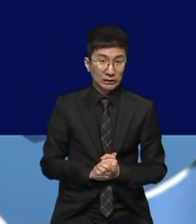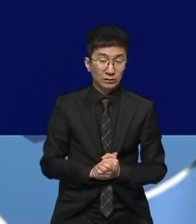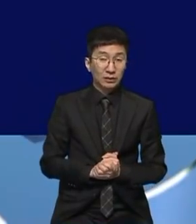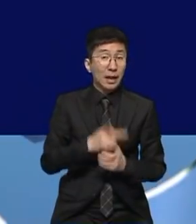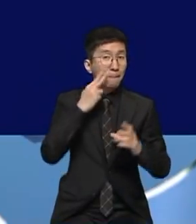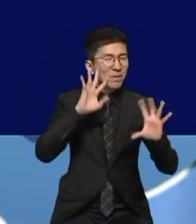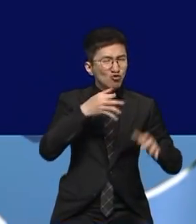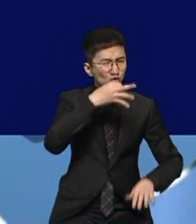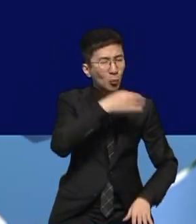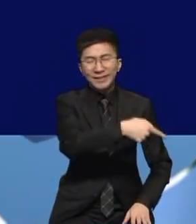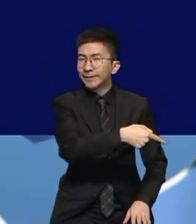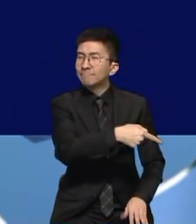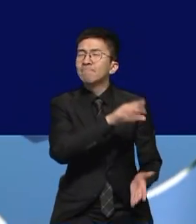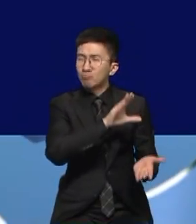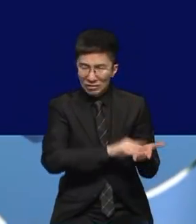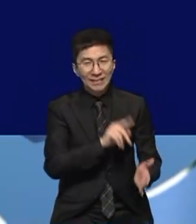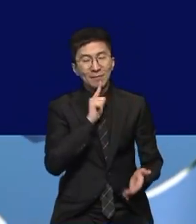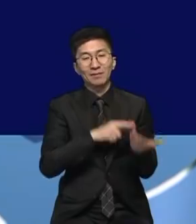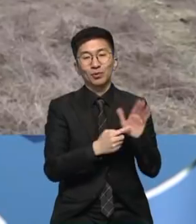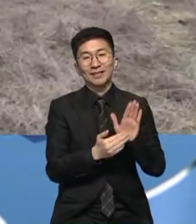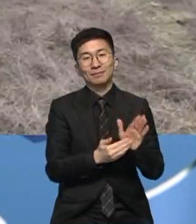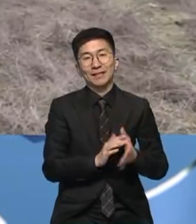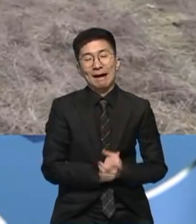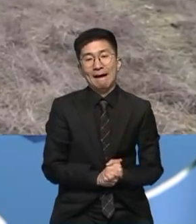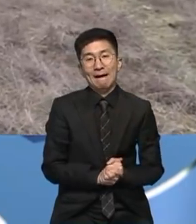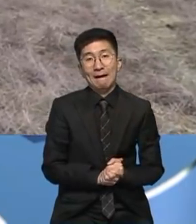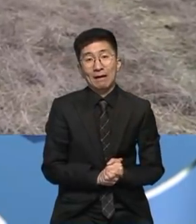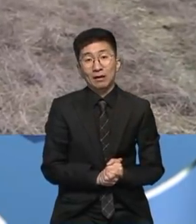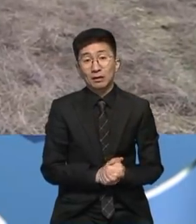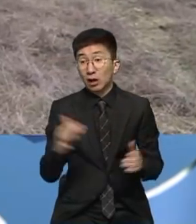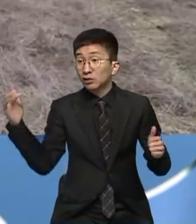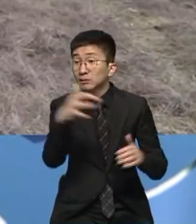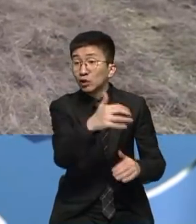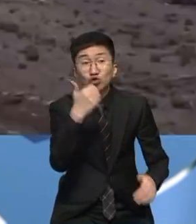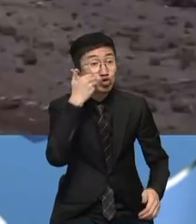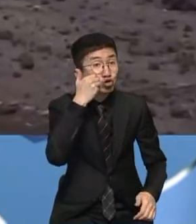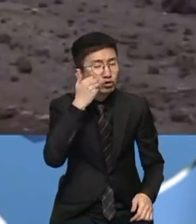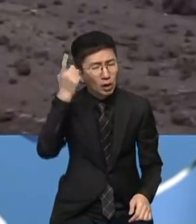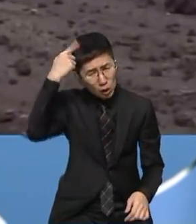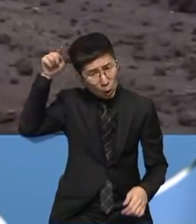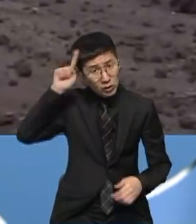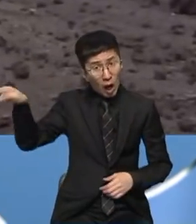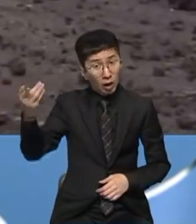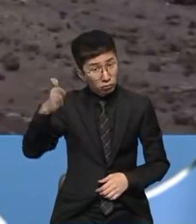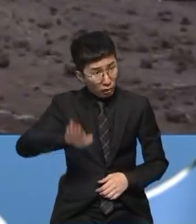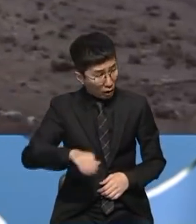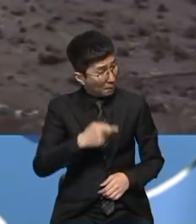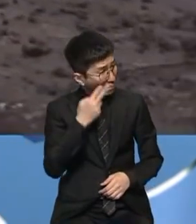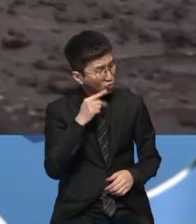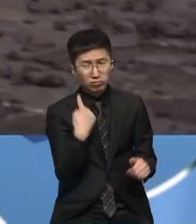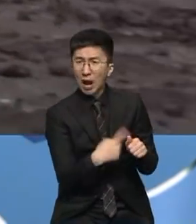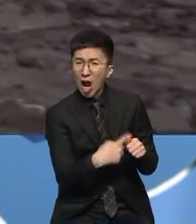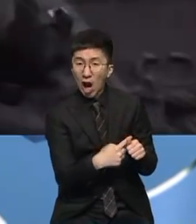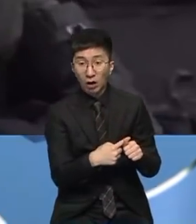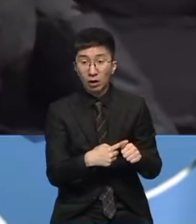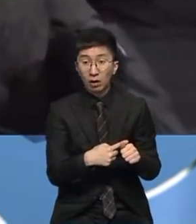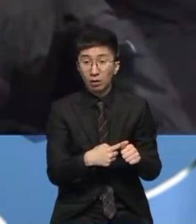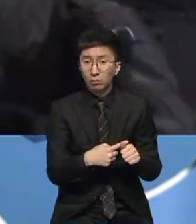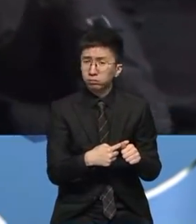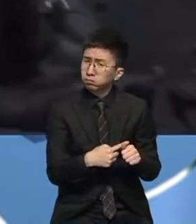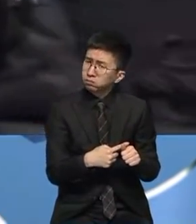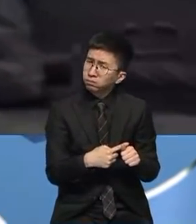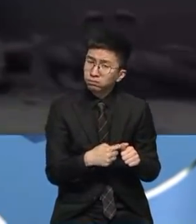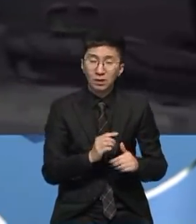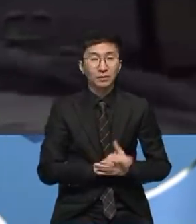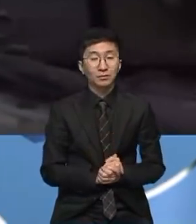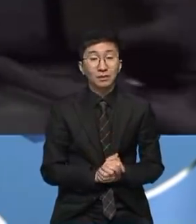추구한 결과다, 이런 주장인데요. 침략한 건 러시아인데 네. 미국 탓을 하고 있는 거잖아요. 사실은 이